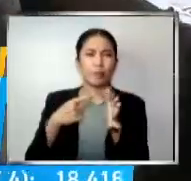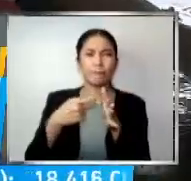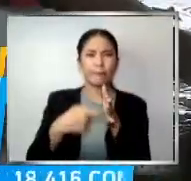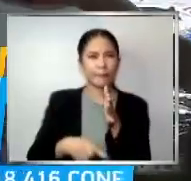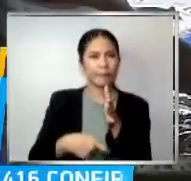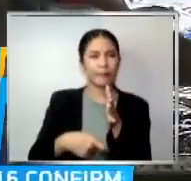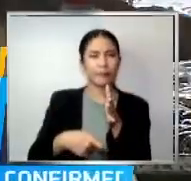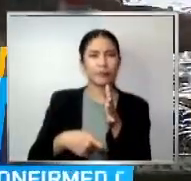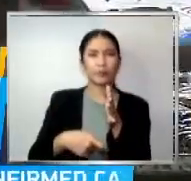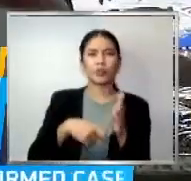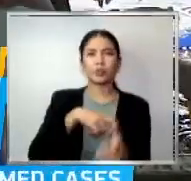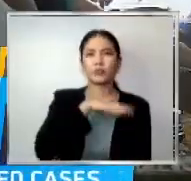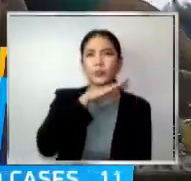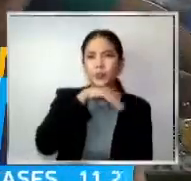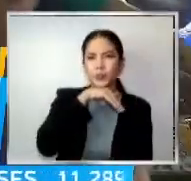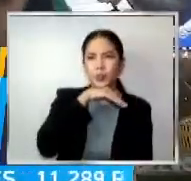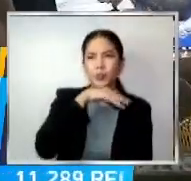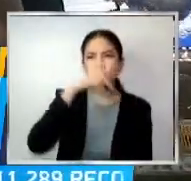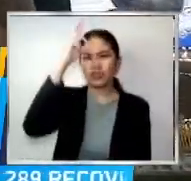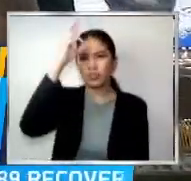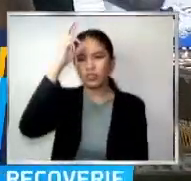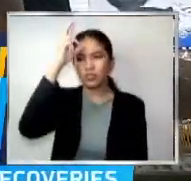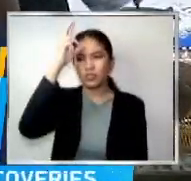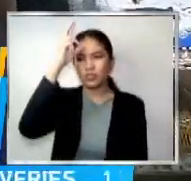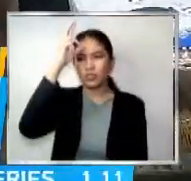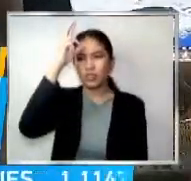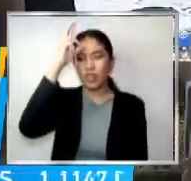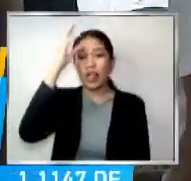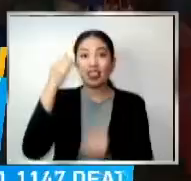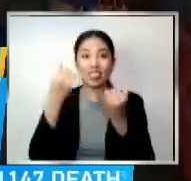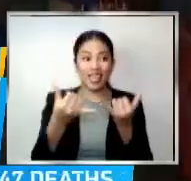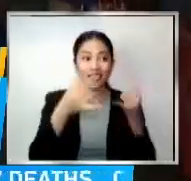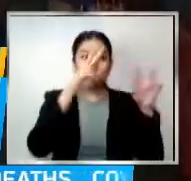manok, no? Nawala ang issue. Pangalawa,